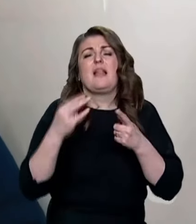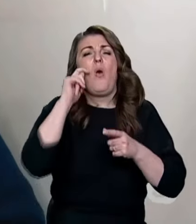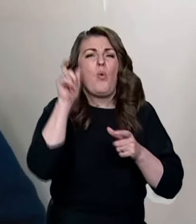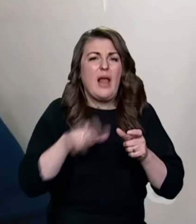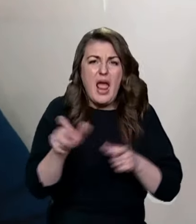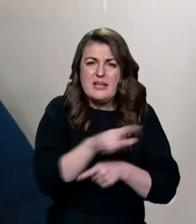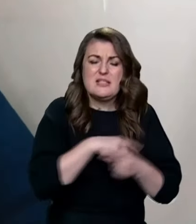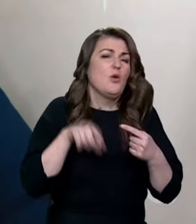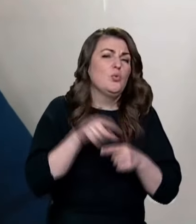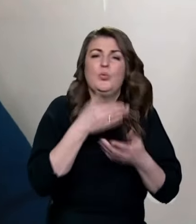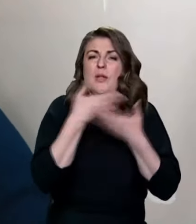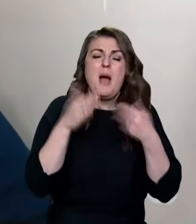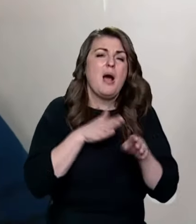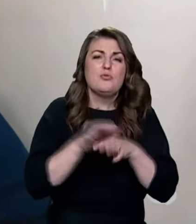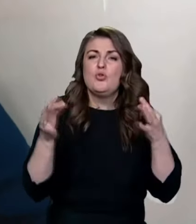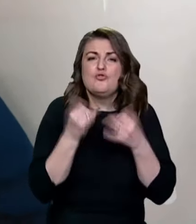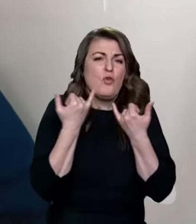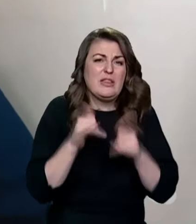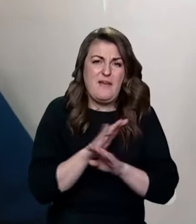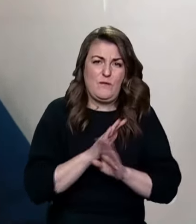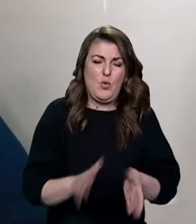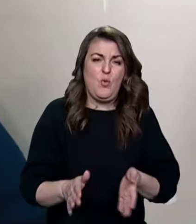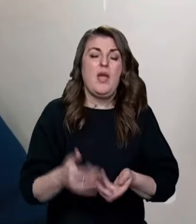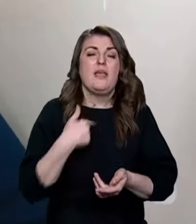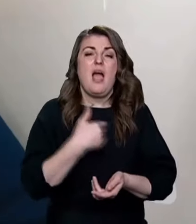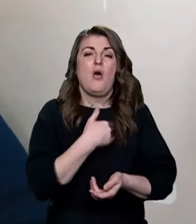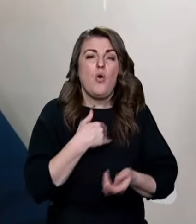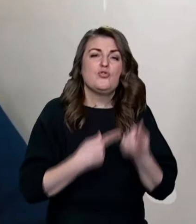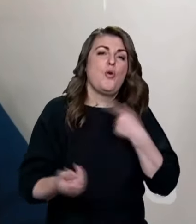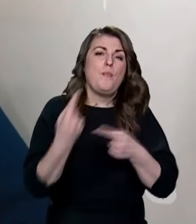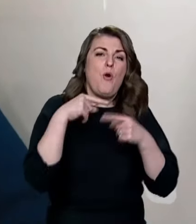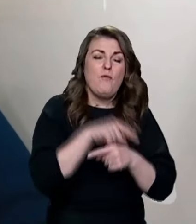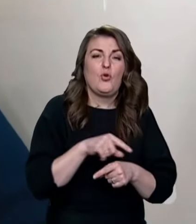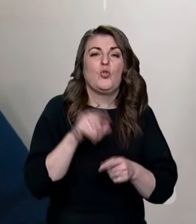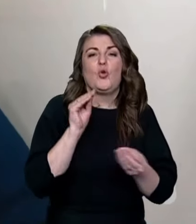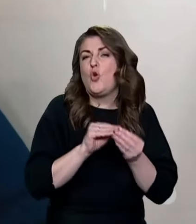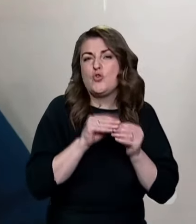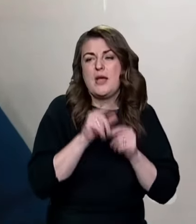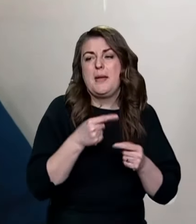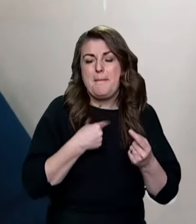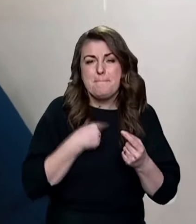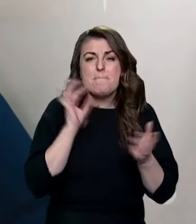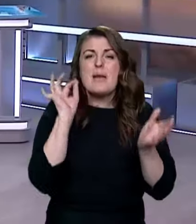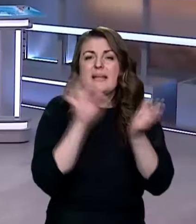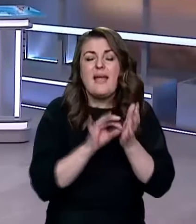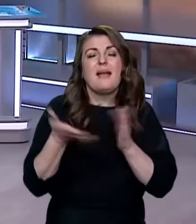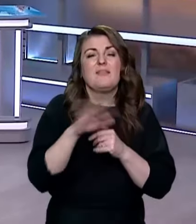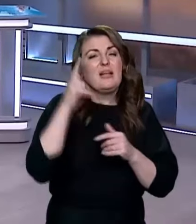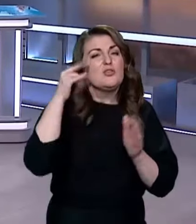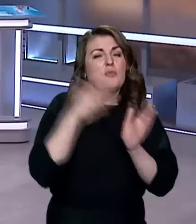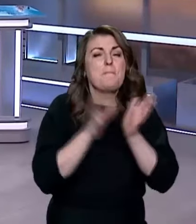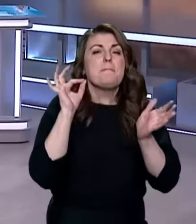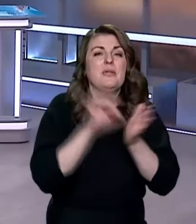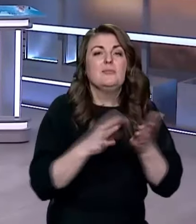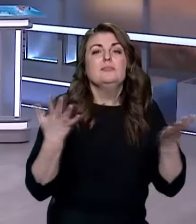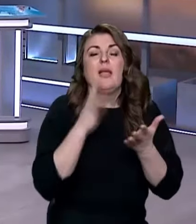українців. Тут нема абсолютно нічого дивного. Я хочу повернутися до того самого. Мета. Давайте зрозуміємо мету.